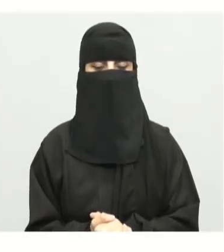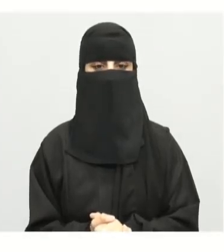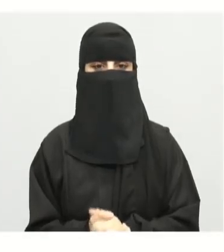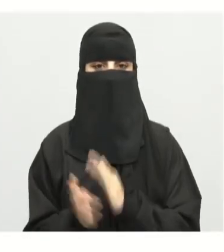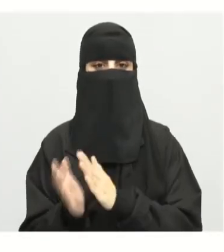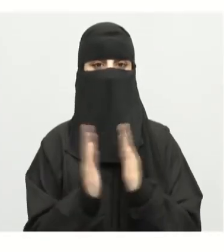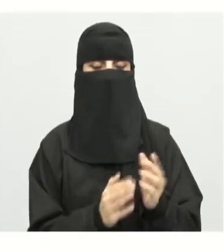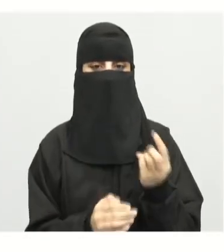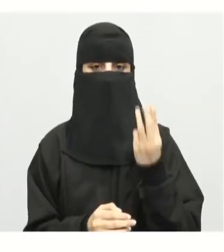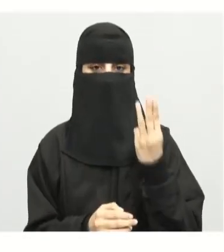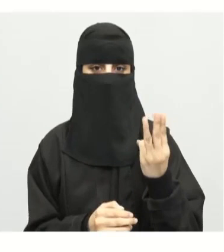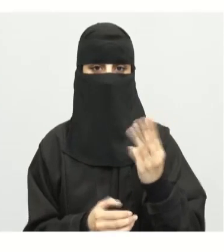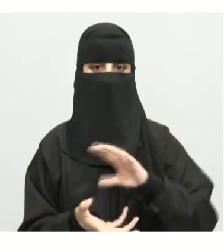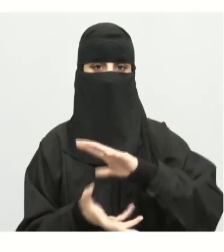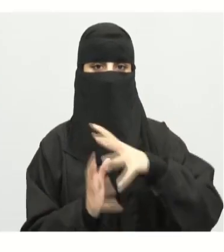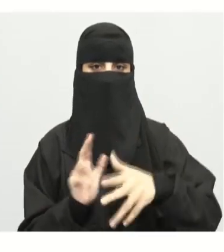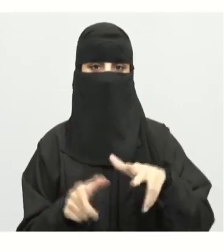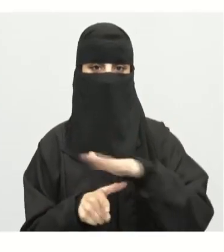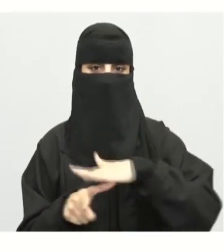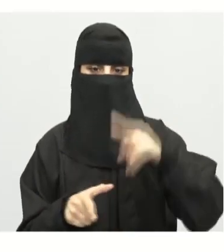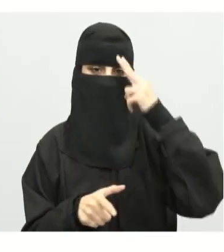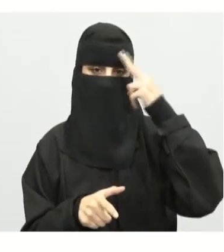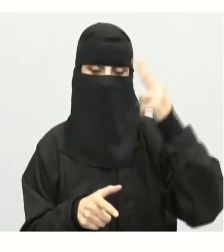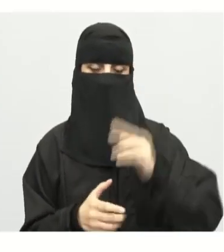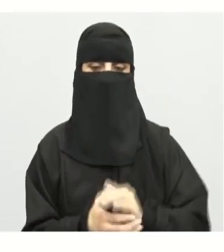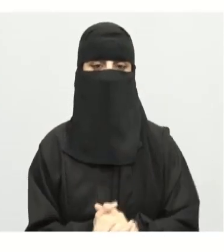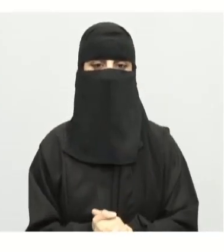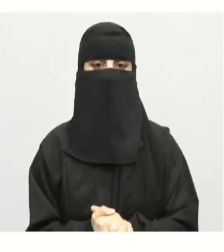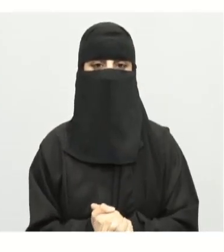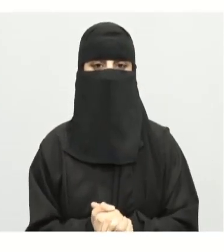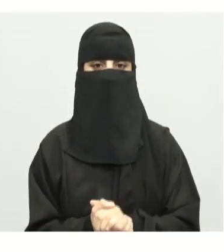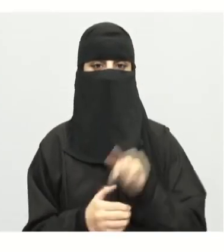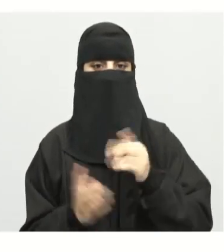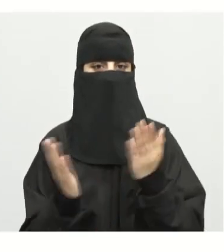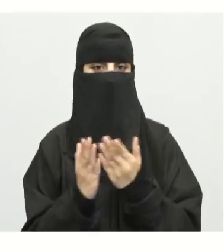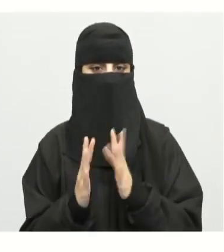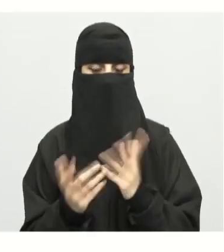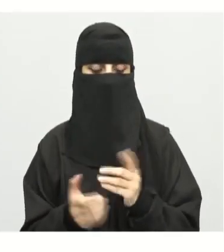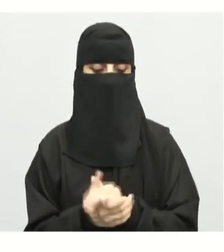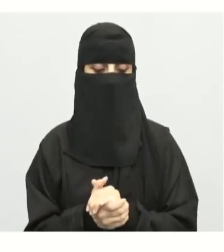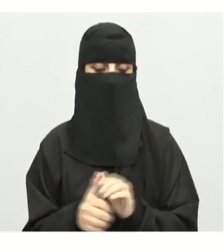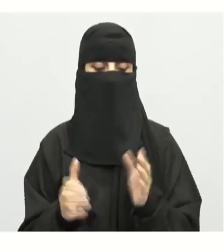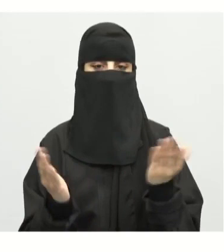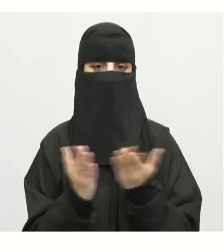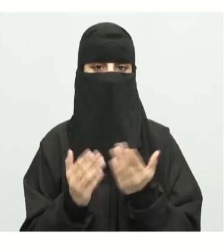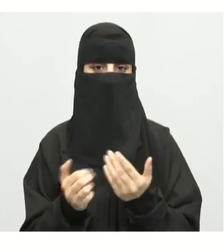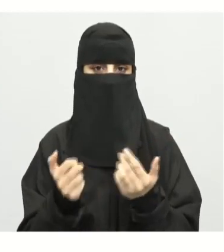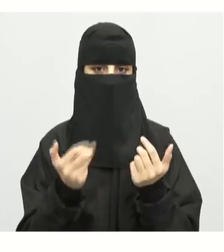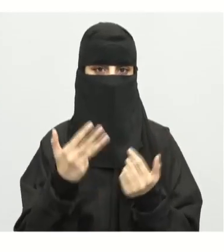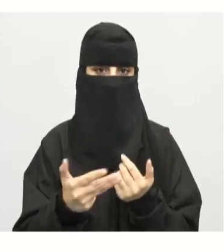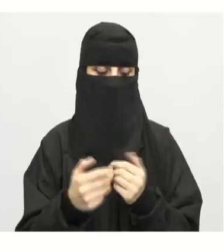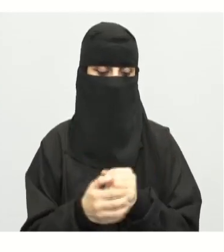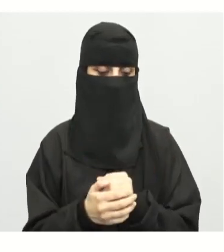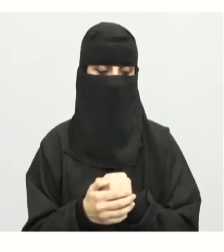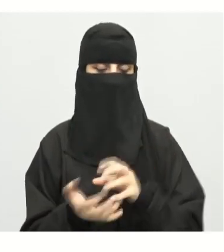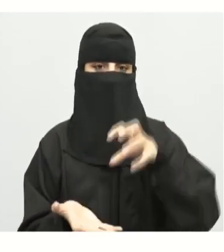الوحده الثالثه جغرافيه وطني المملكه العربيه السعوديه دروسها الدرس التاسع الموقع